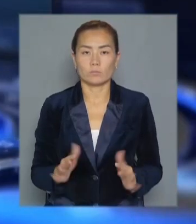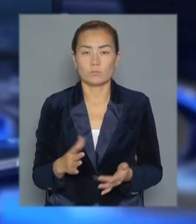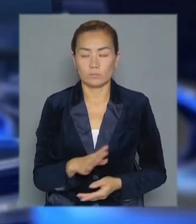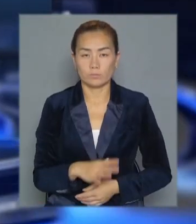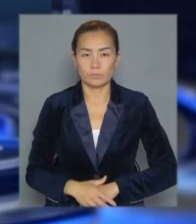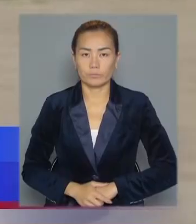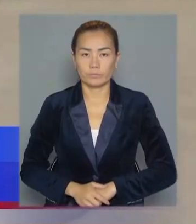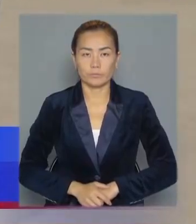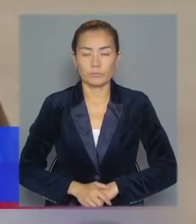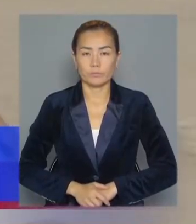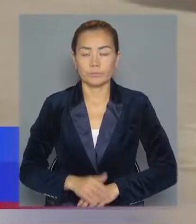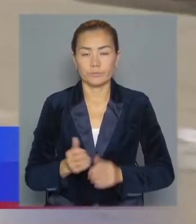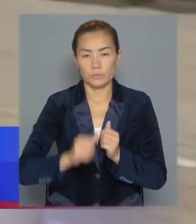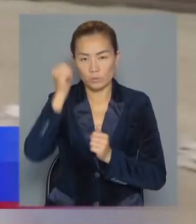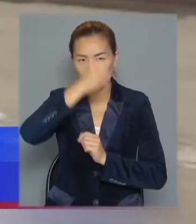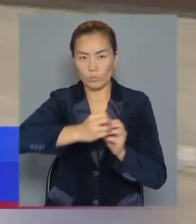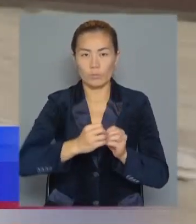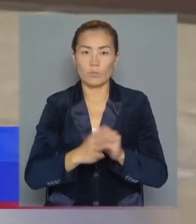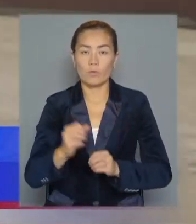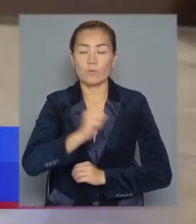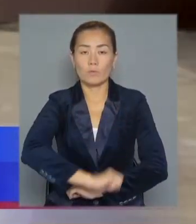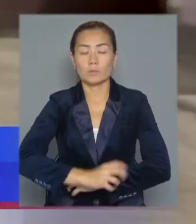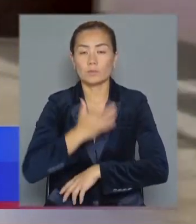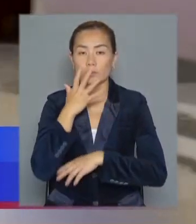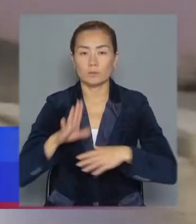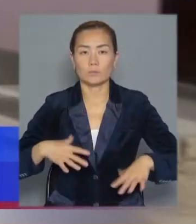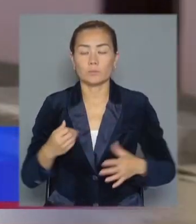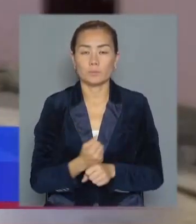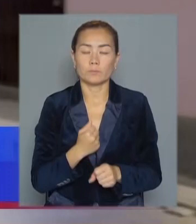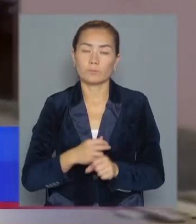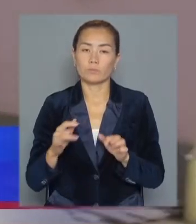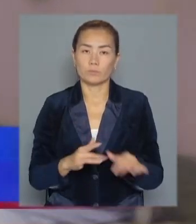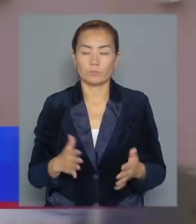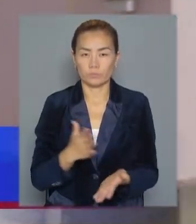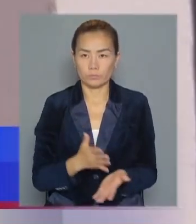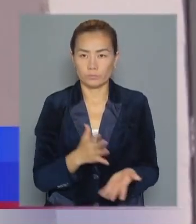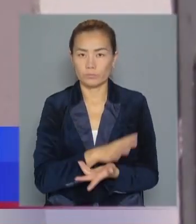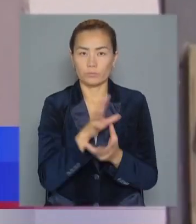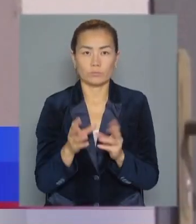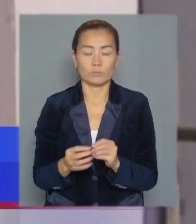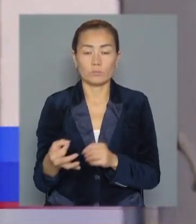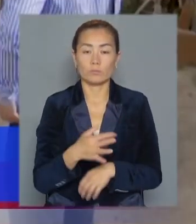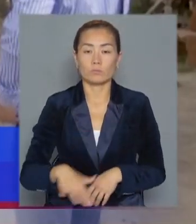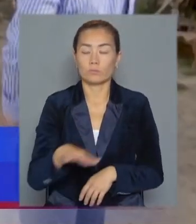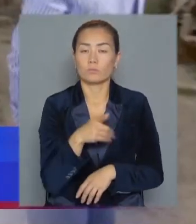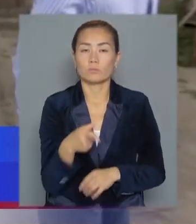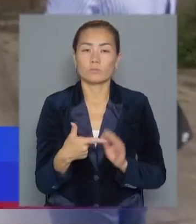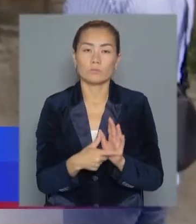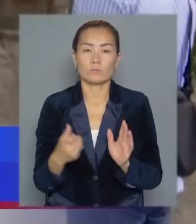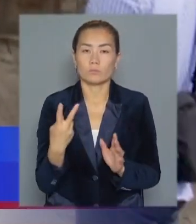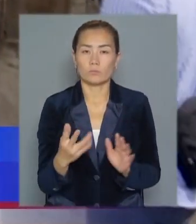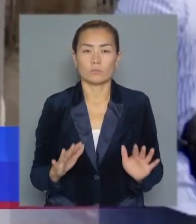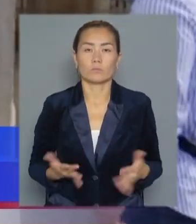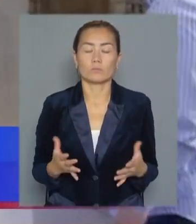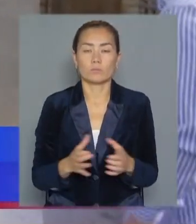жағдай. Жыл сайын 15 тамыздан бастап жылыту маусымына дайындық іс-шаралар өткізіледі. Ағымдағы жылы облыс бойынша